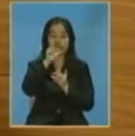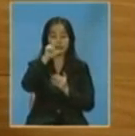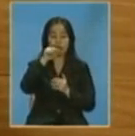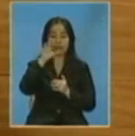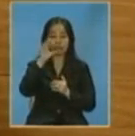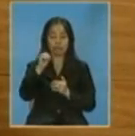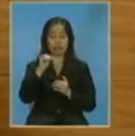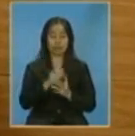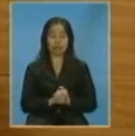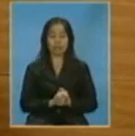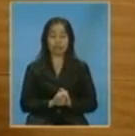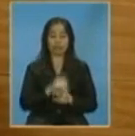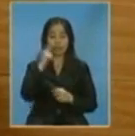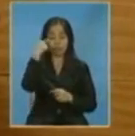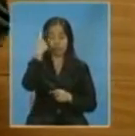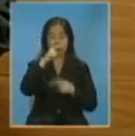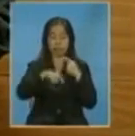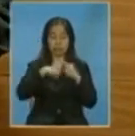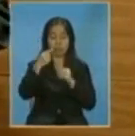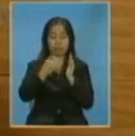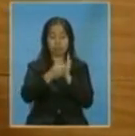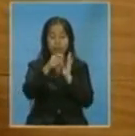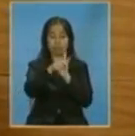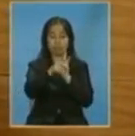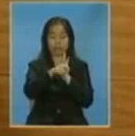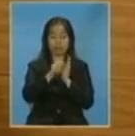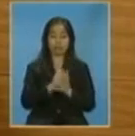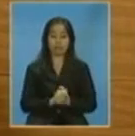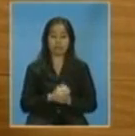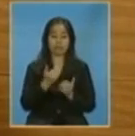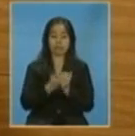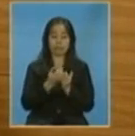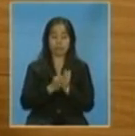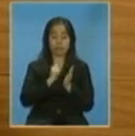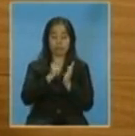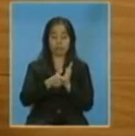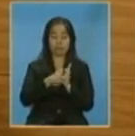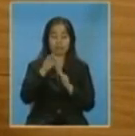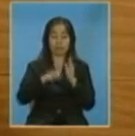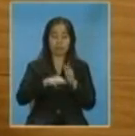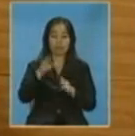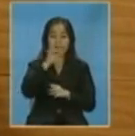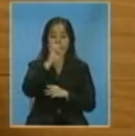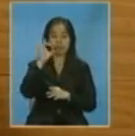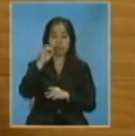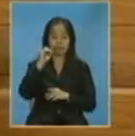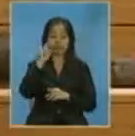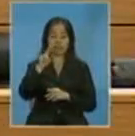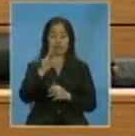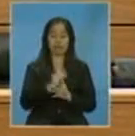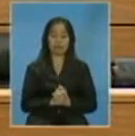ใครที่จะเดินทางไปโคราชด้วยรถไฟความเร็วสูงนะครับท่านจะต้องจ่ายสตางค์ค่าโดยสารประมาณ882บาท